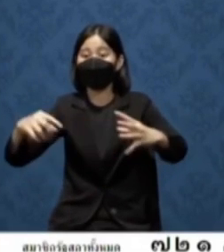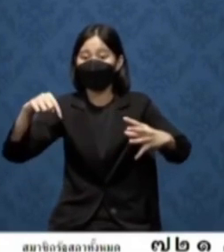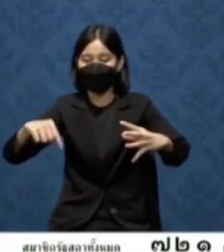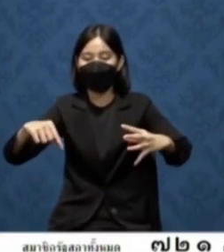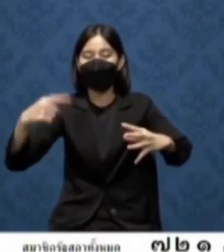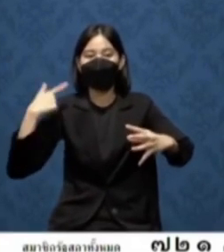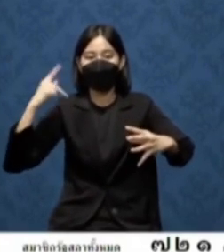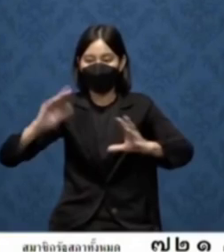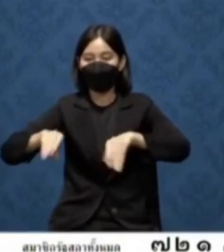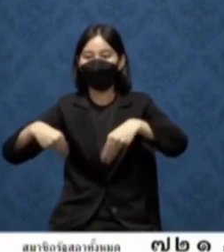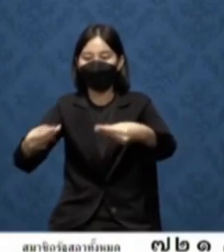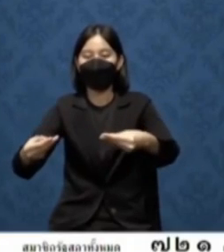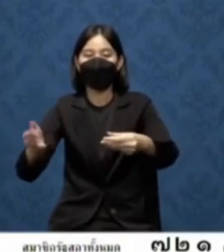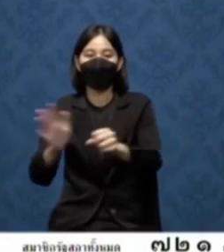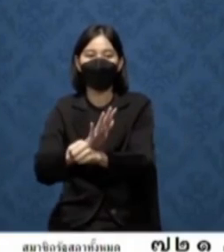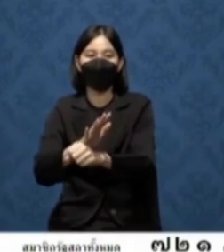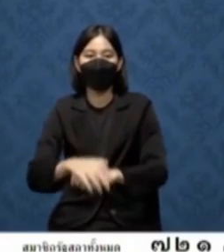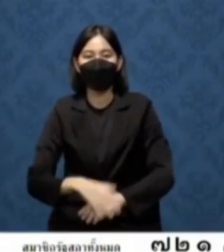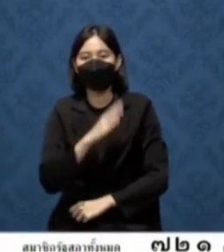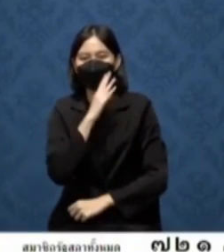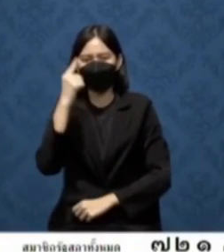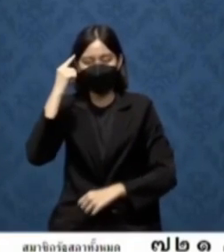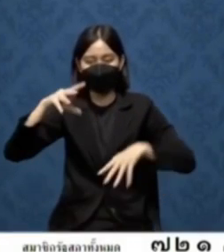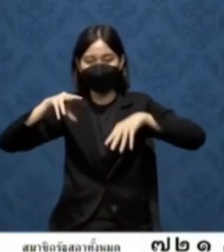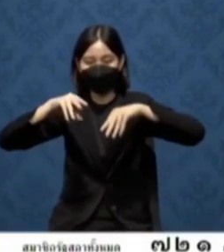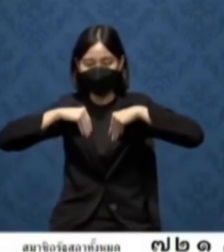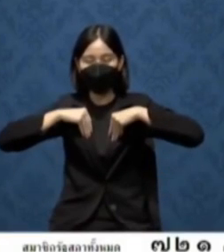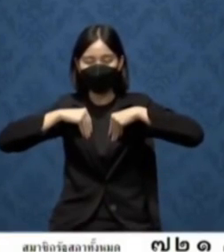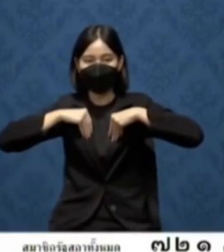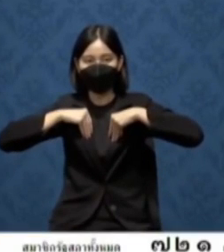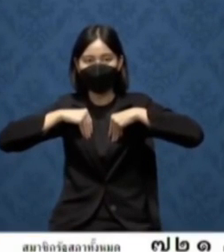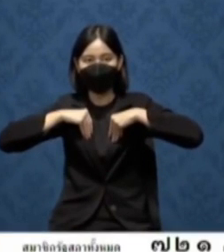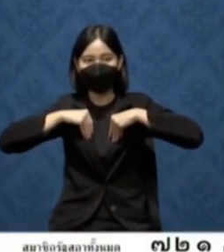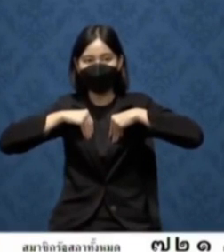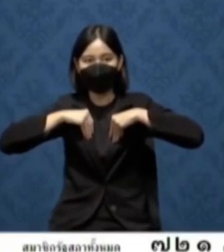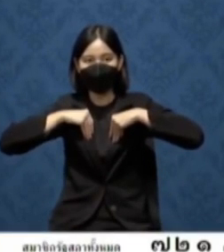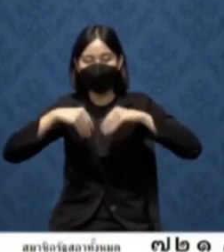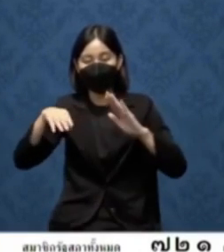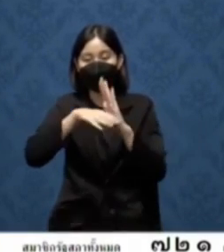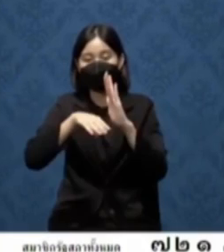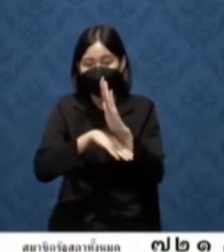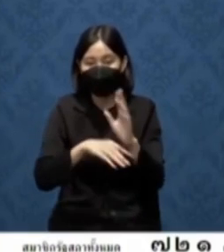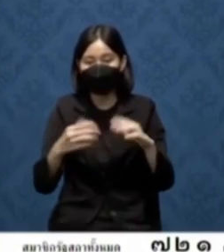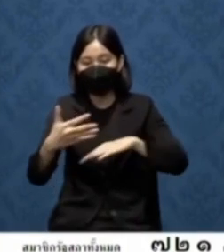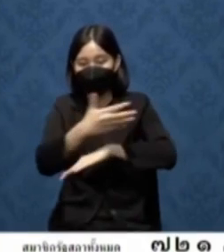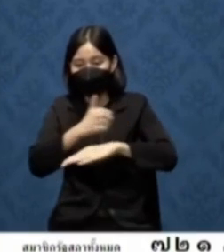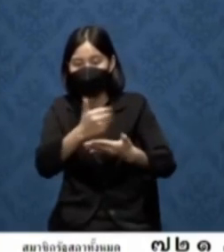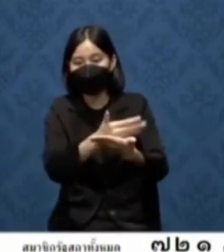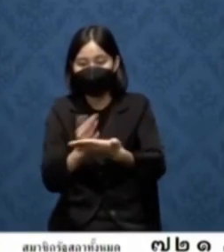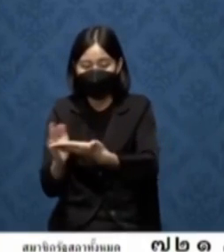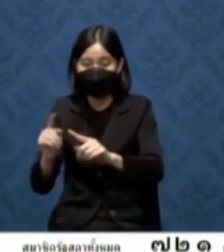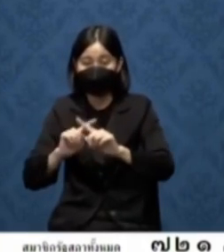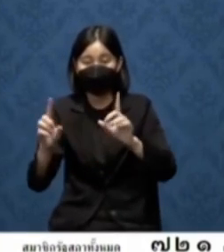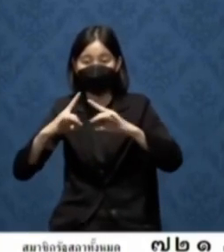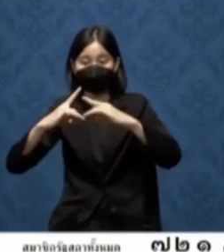ชน์ครับถ้าท่านเห็นด้วยในทิศทางและหลักการของการกระจายอำนาจแต่ยังไม่เห็นด้ว